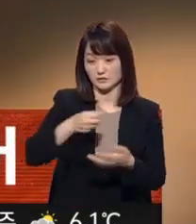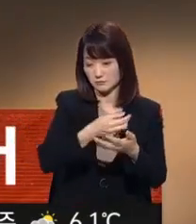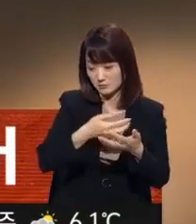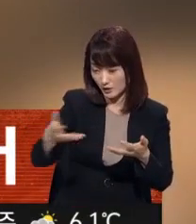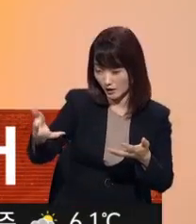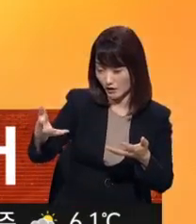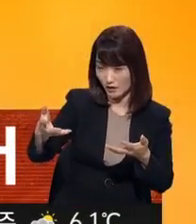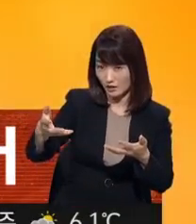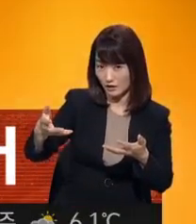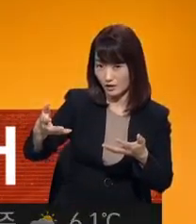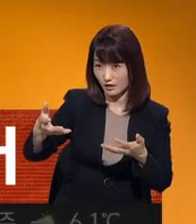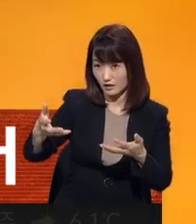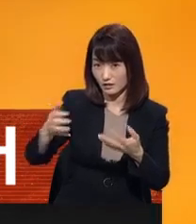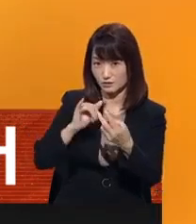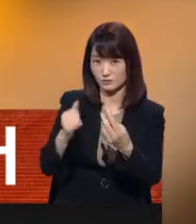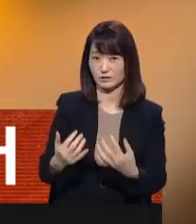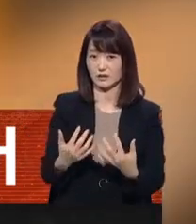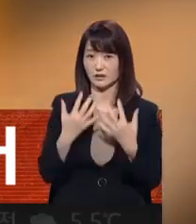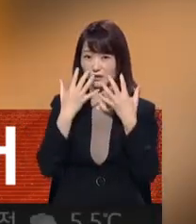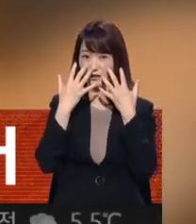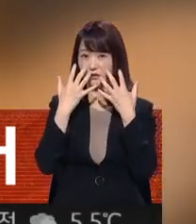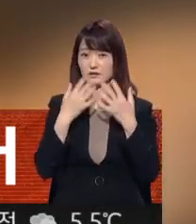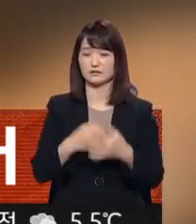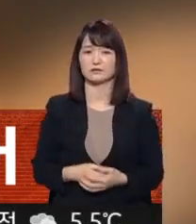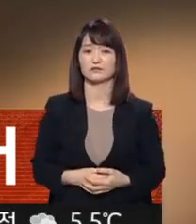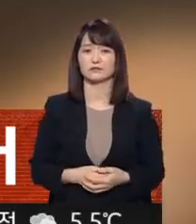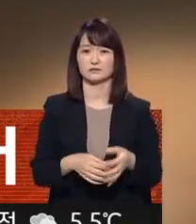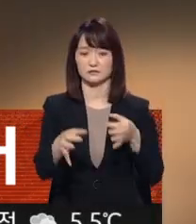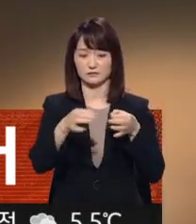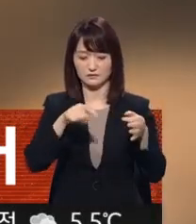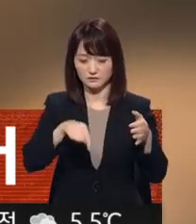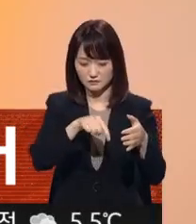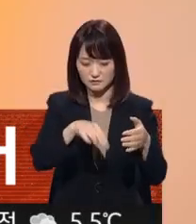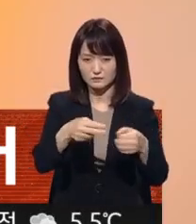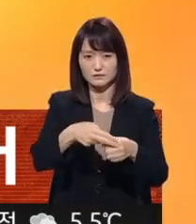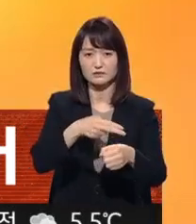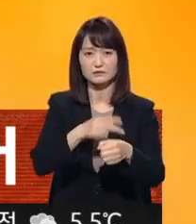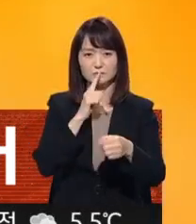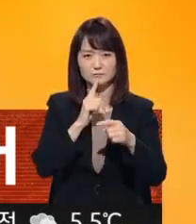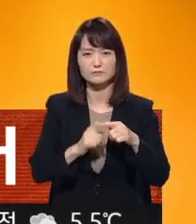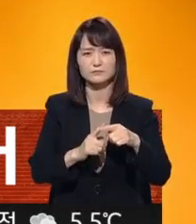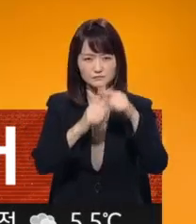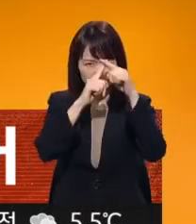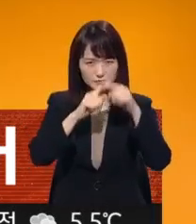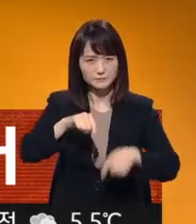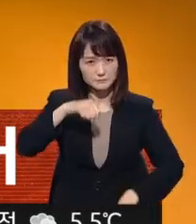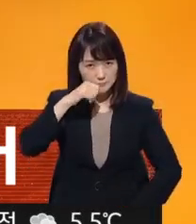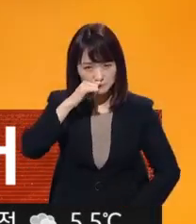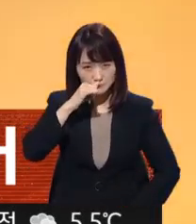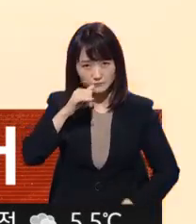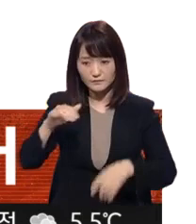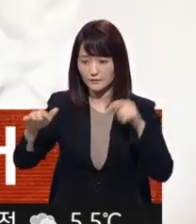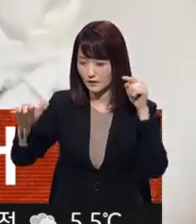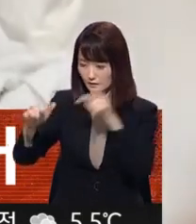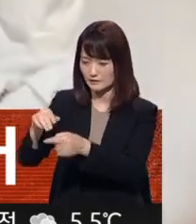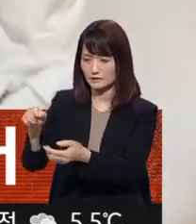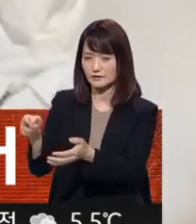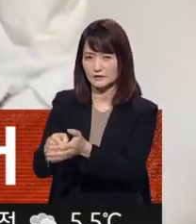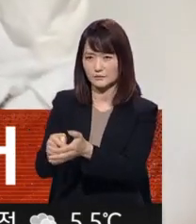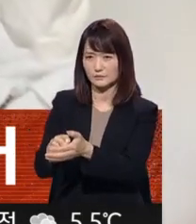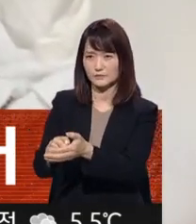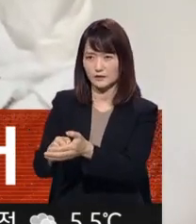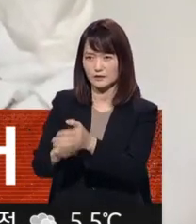된 겁니다. 이 화상 입은 거 아니에요, 혹시? 네, 일단 다행히 가게 안에 의사와 간호사가 식사를 하고 있어서 응급처치를 한 것으로